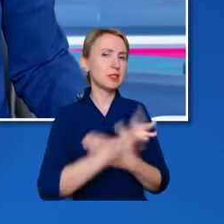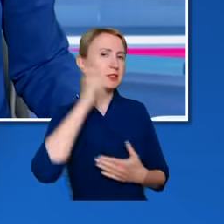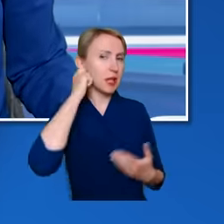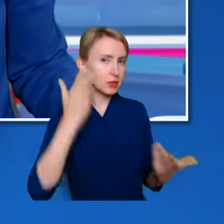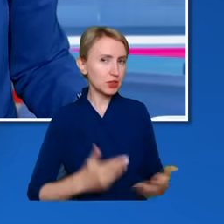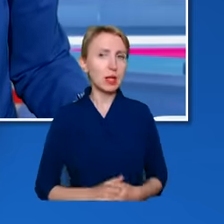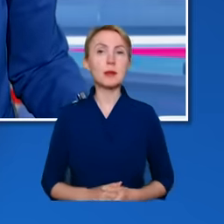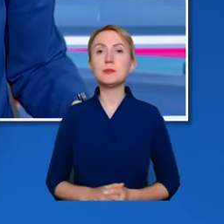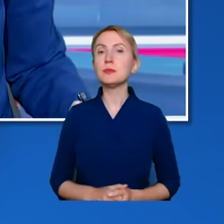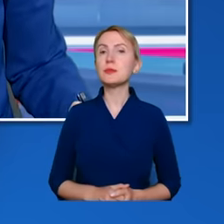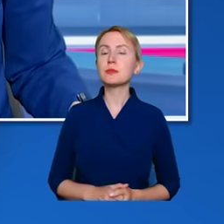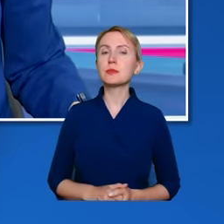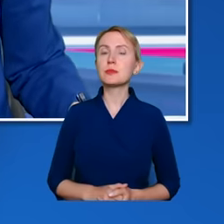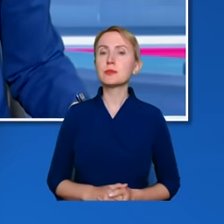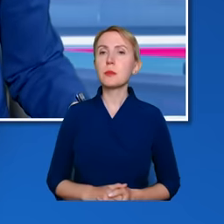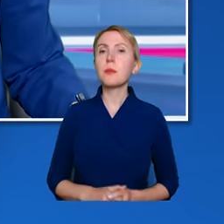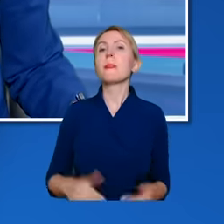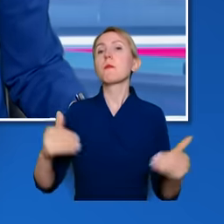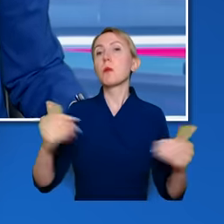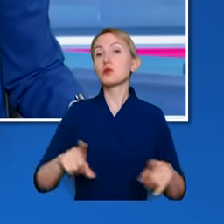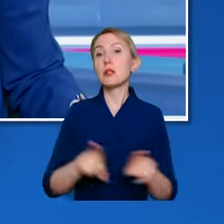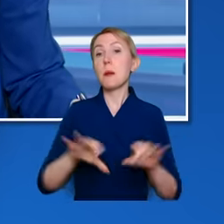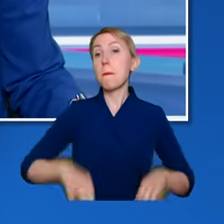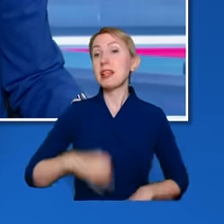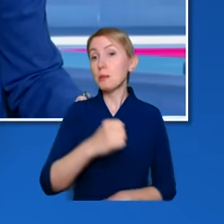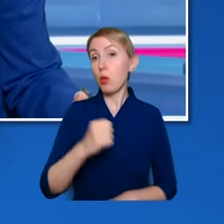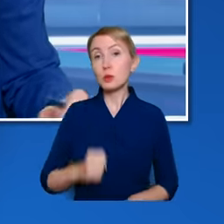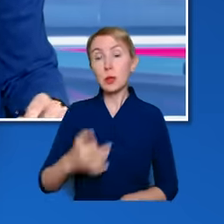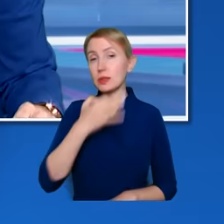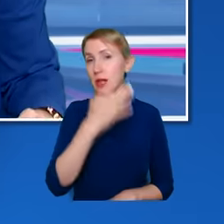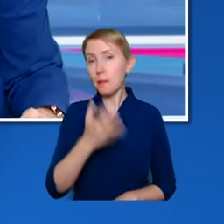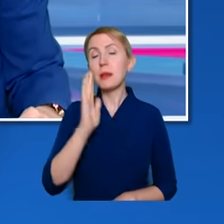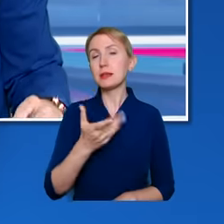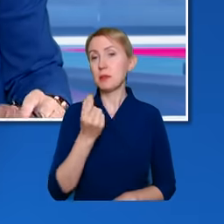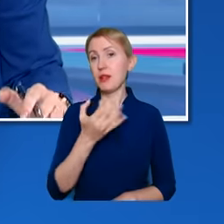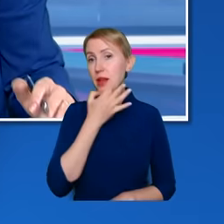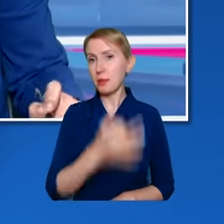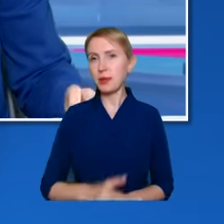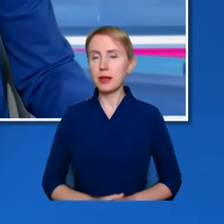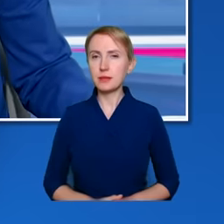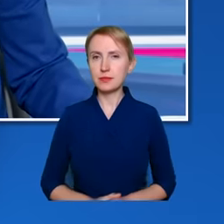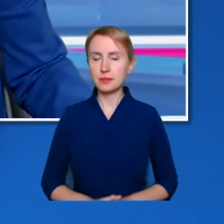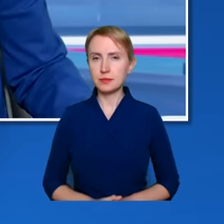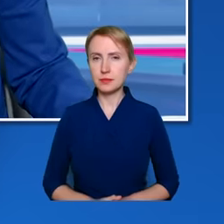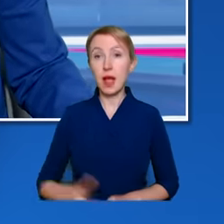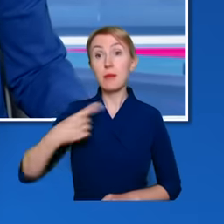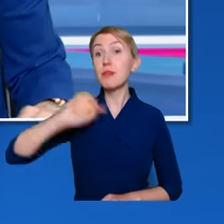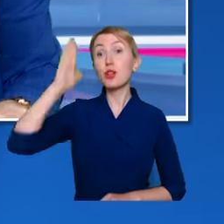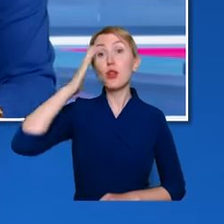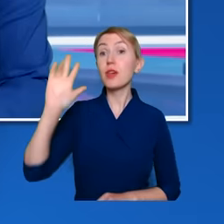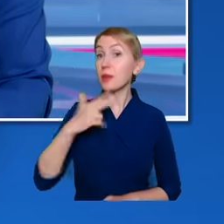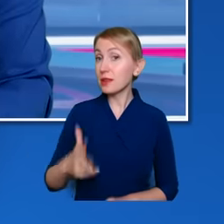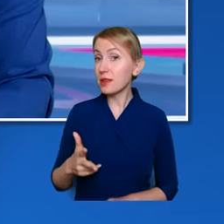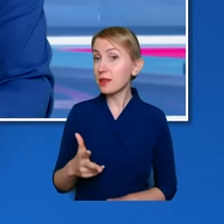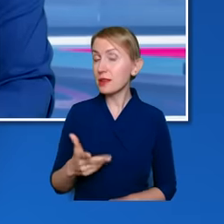Przedstawicielka. Więc można też panią poseł zapytać i zapytamy za chwilę. Kiedy się dowiemy, pani poseł,